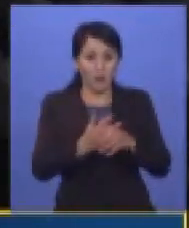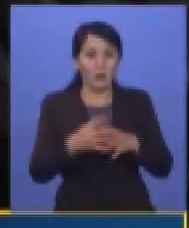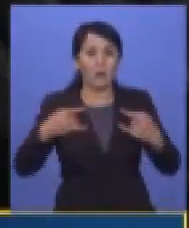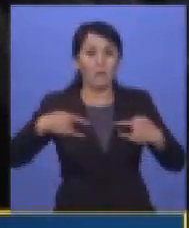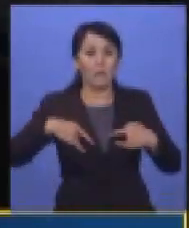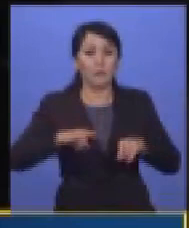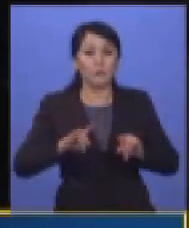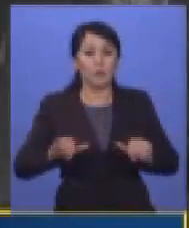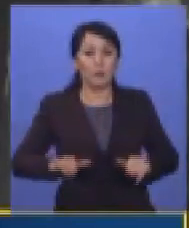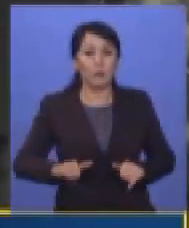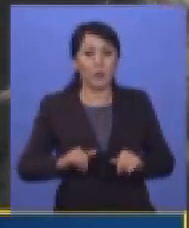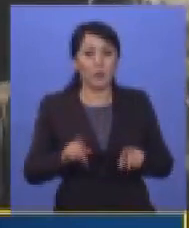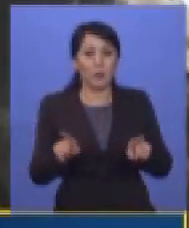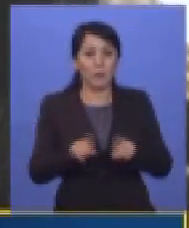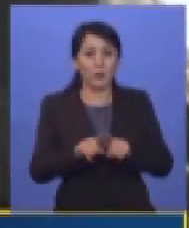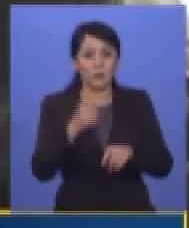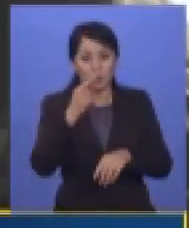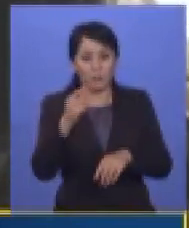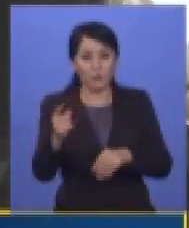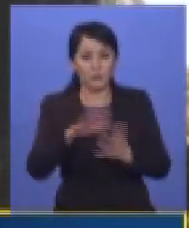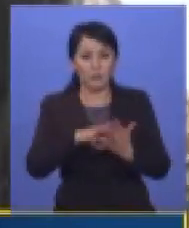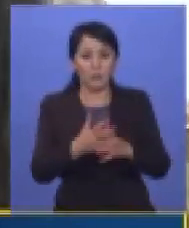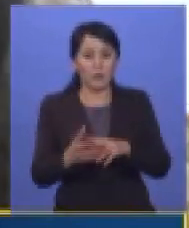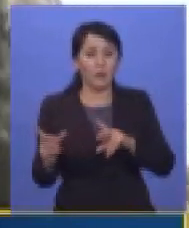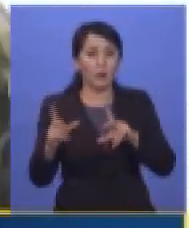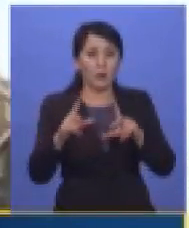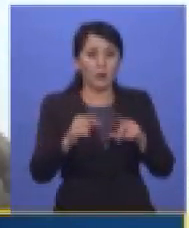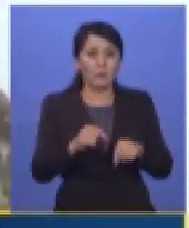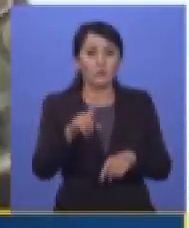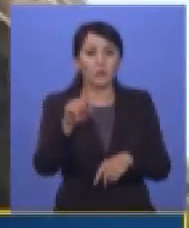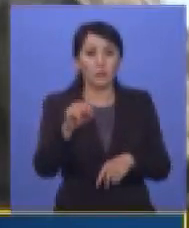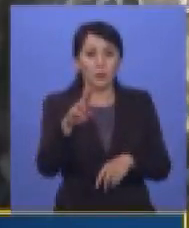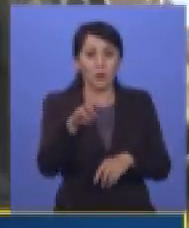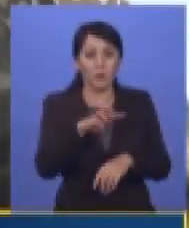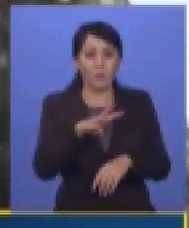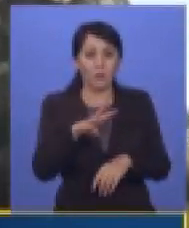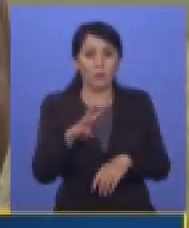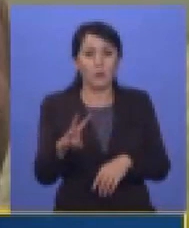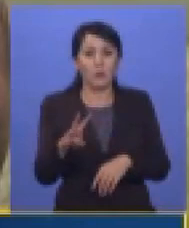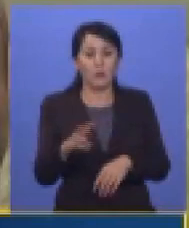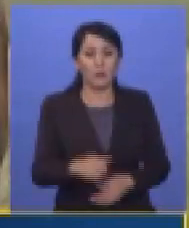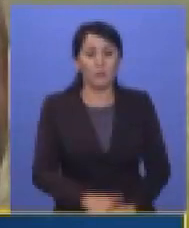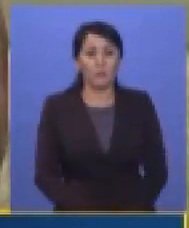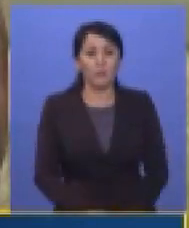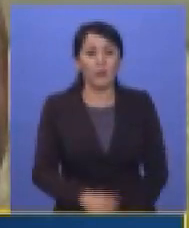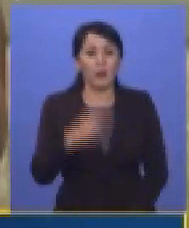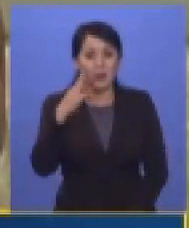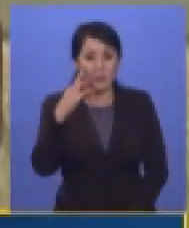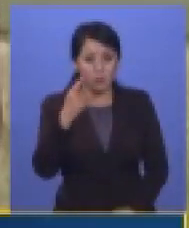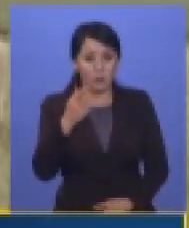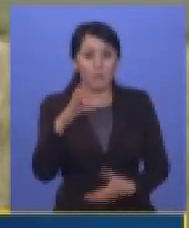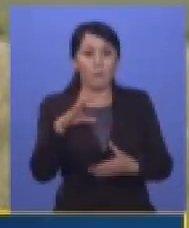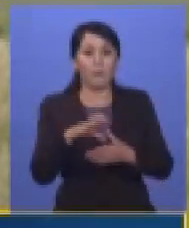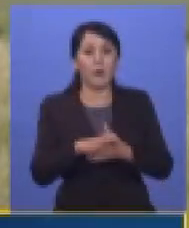күнінен аттың құлағында ойнап өссе де мұндай алыс сапарға алғаш рет шықтым дейді. Қазір ол 100 шақырымнан астам жолды басып өтіпті. Осы жігіттермен танысып, мынау